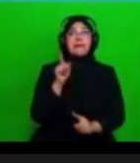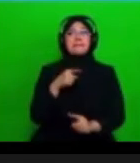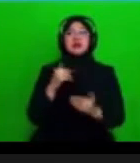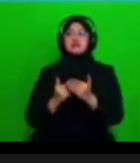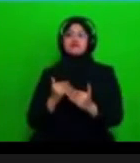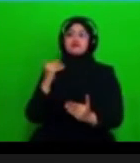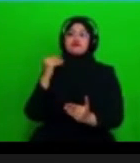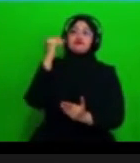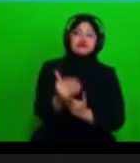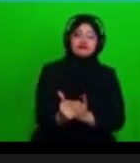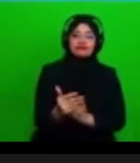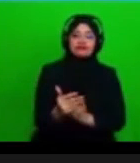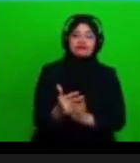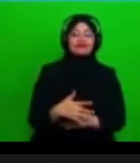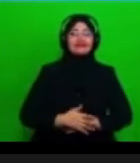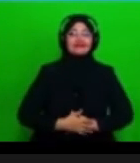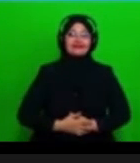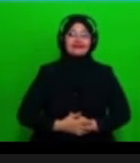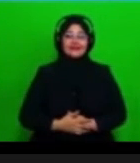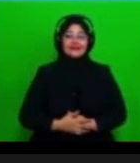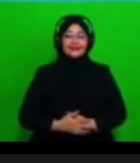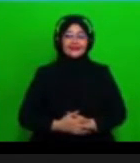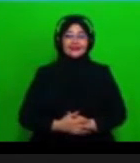kesempatan yang luar biasa. Slide berikutnya.